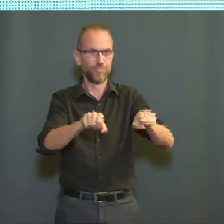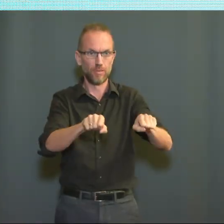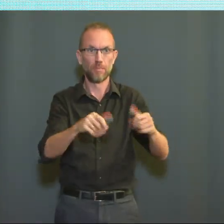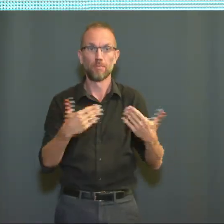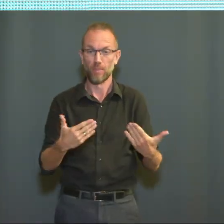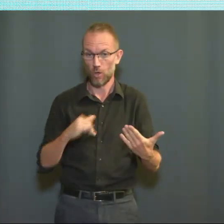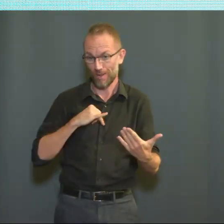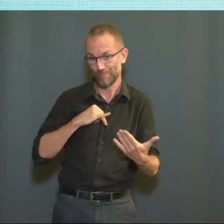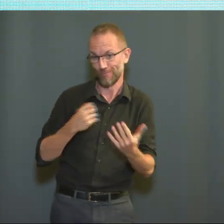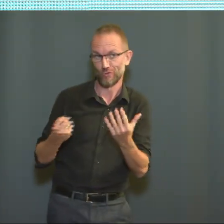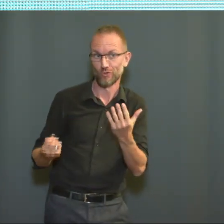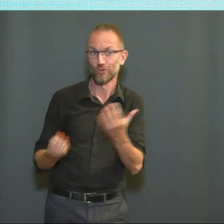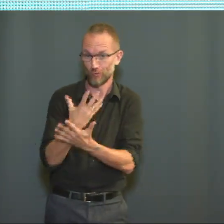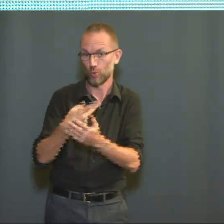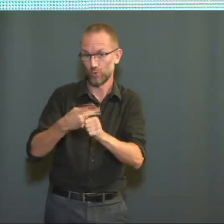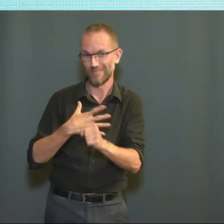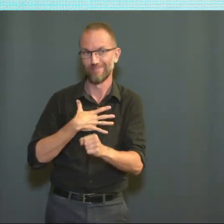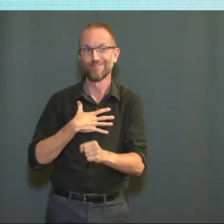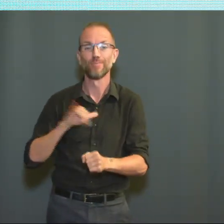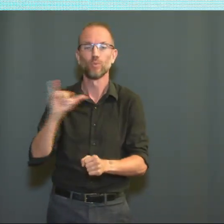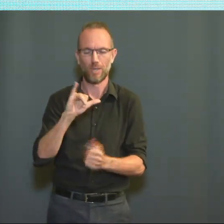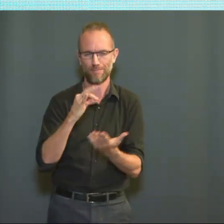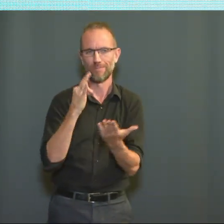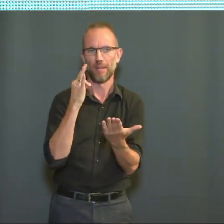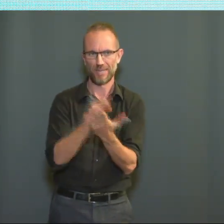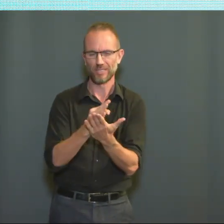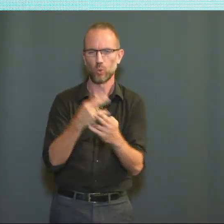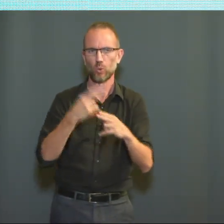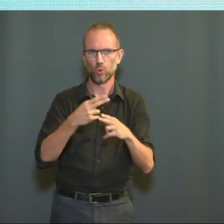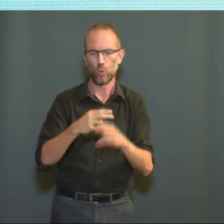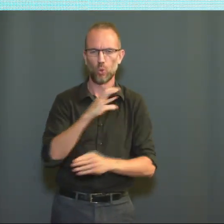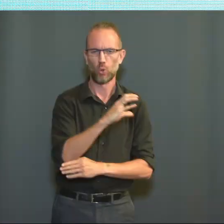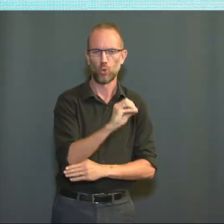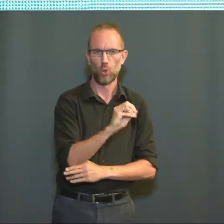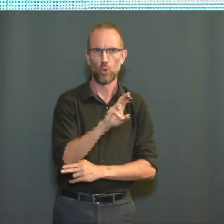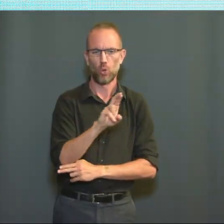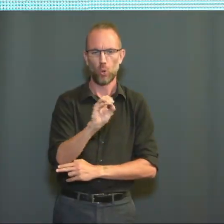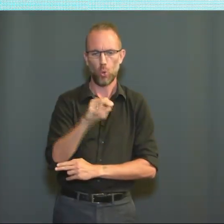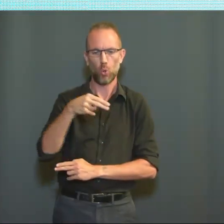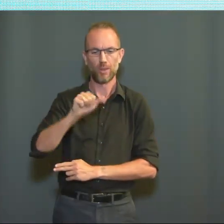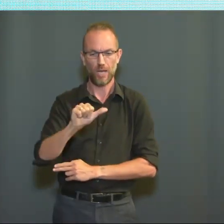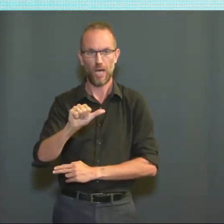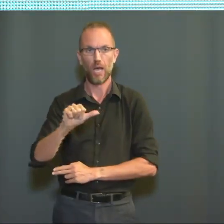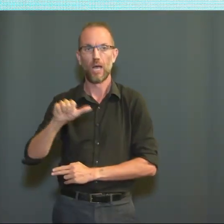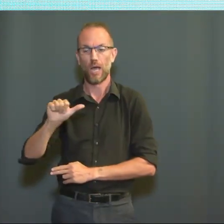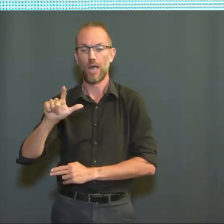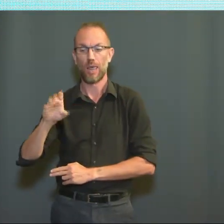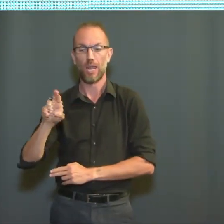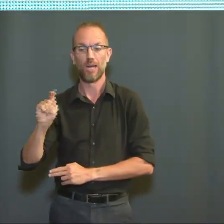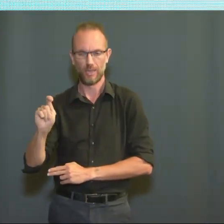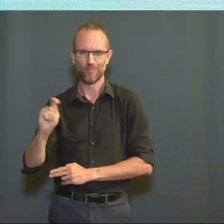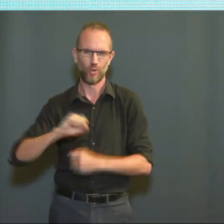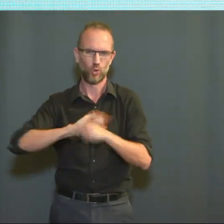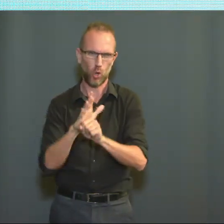ajouté, l'application CoronaAlert. En utilisant l'application, nous pouvons